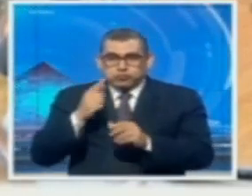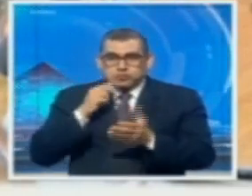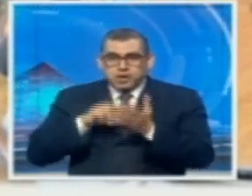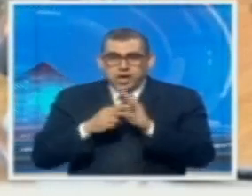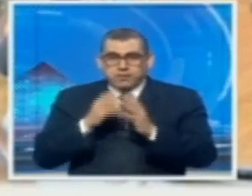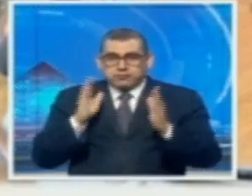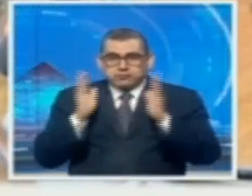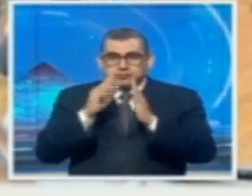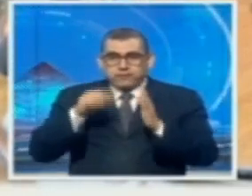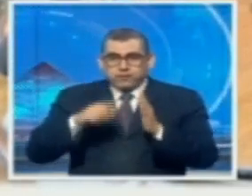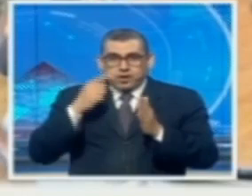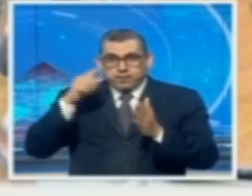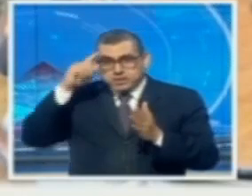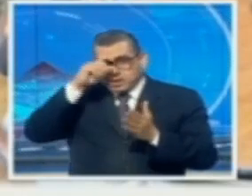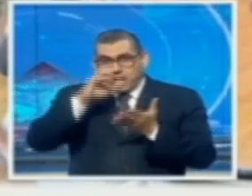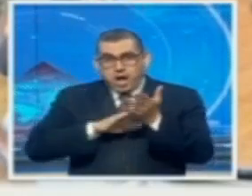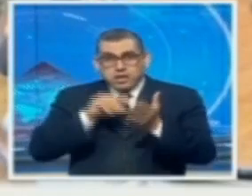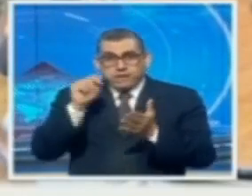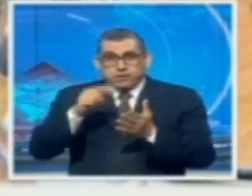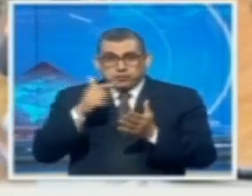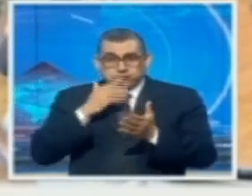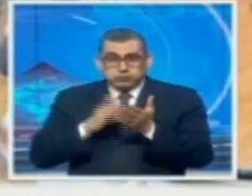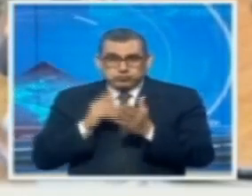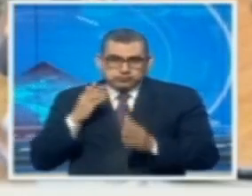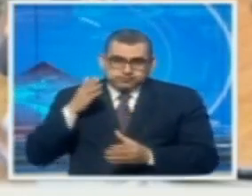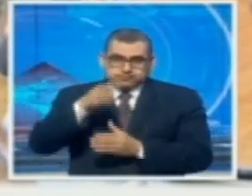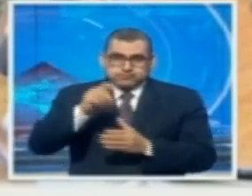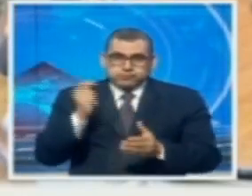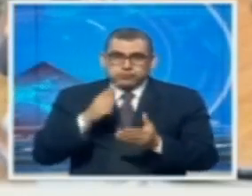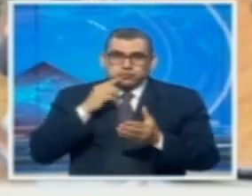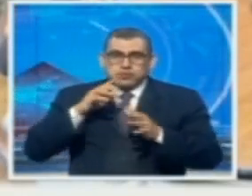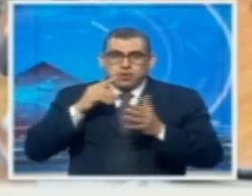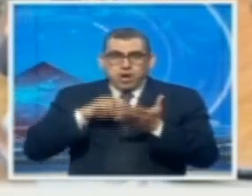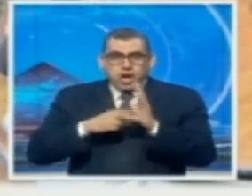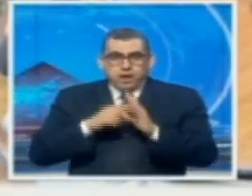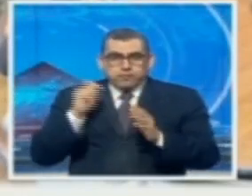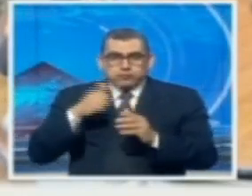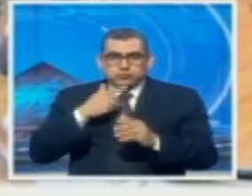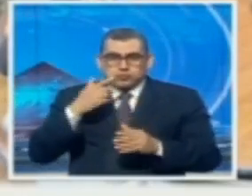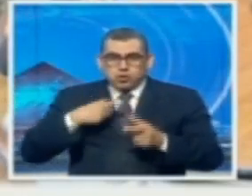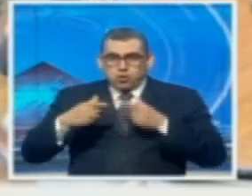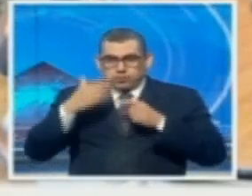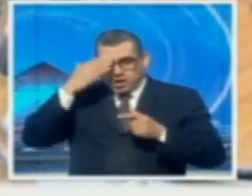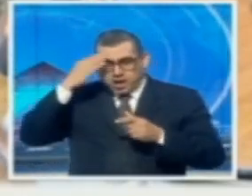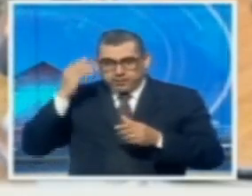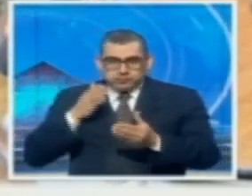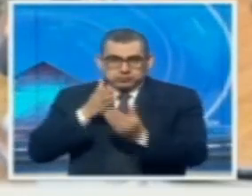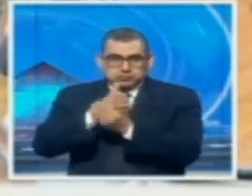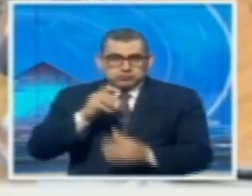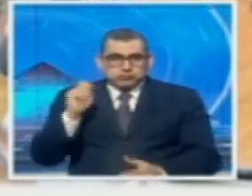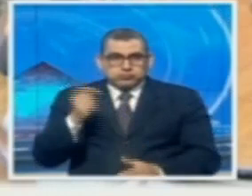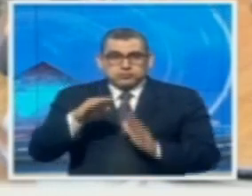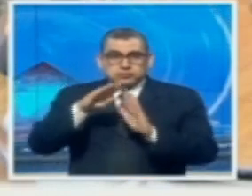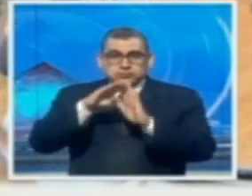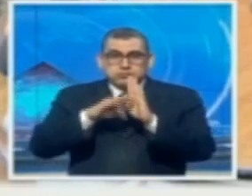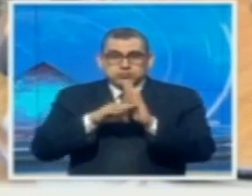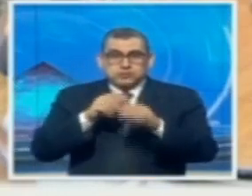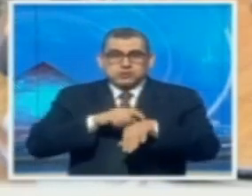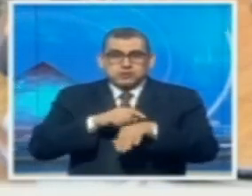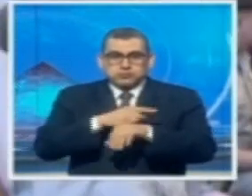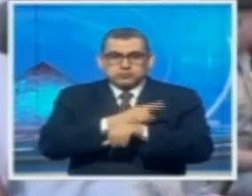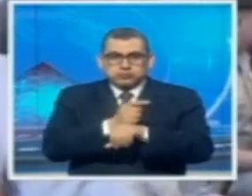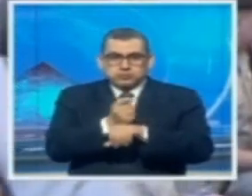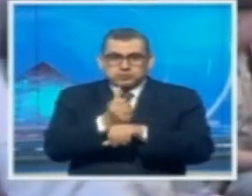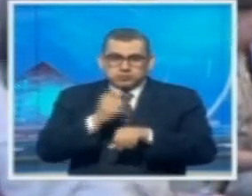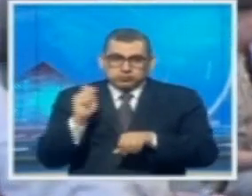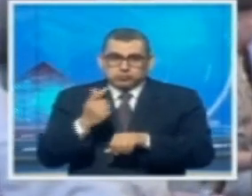ومجابهة جميع أنواع الطوارئ والأزمات والكوارث بكفاءة تامة وخلال إطار زمني محدد